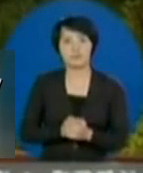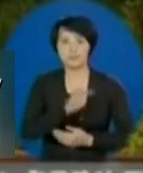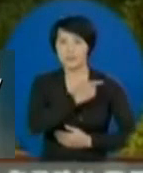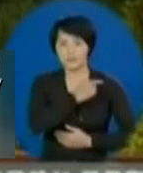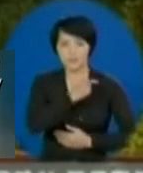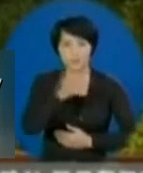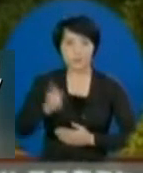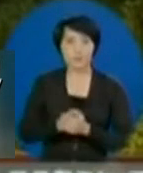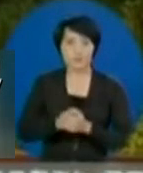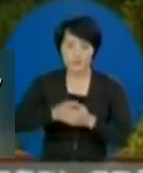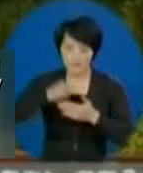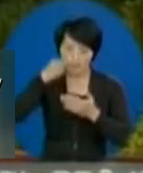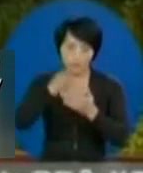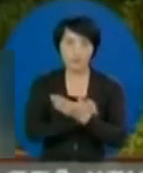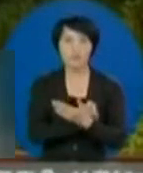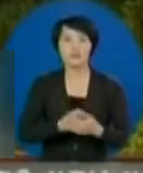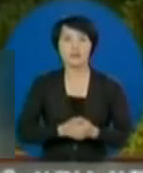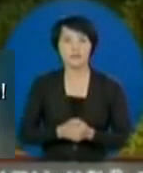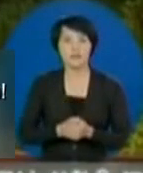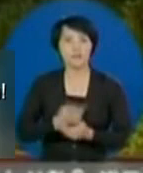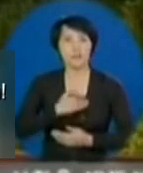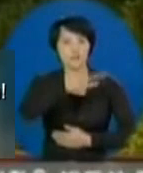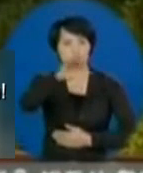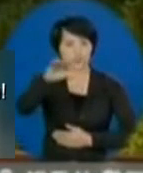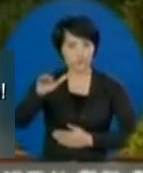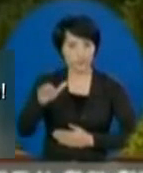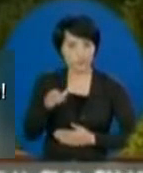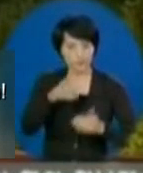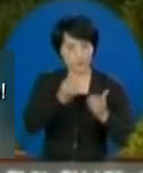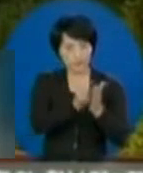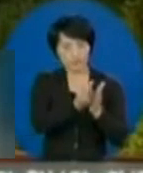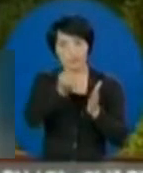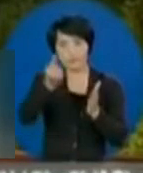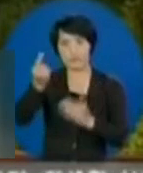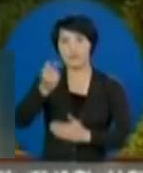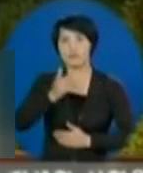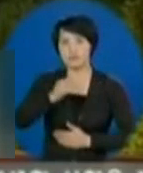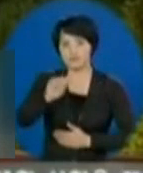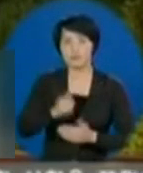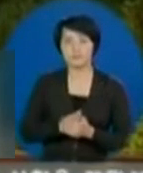너무도 애석하게 우리 곁을 떠나신